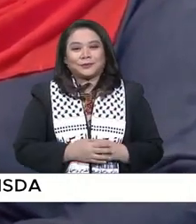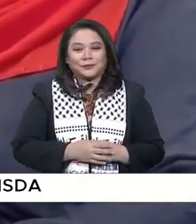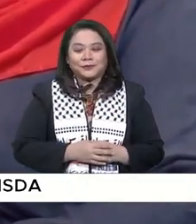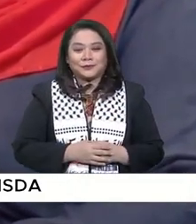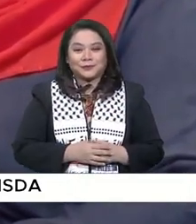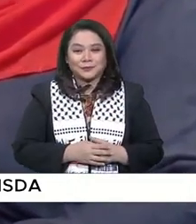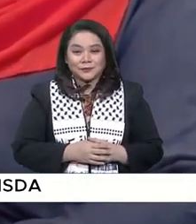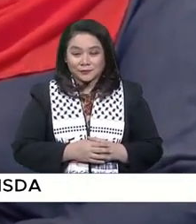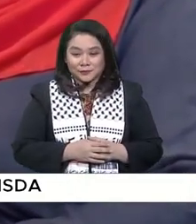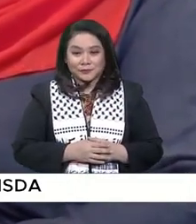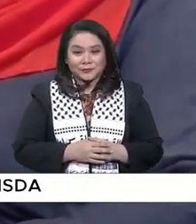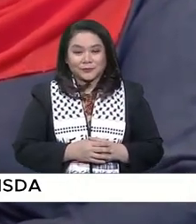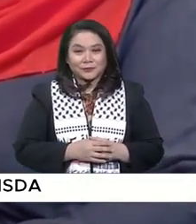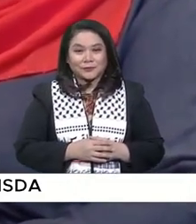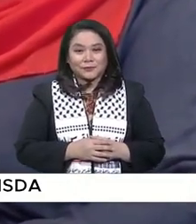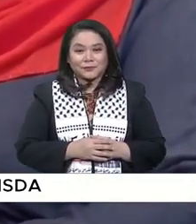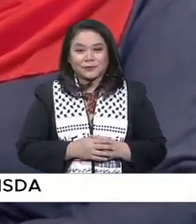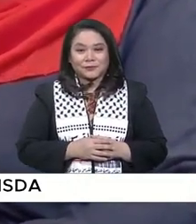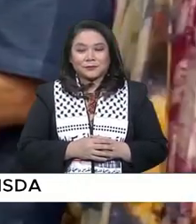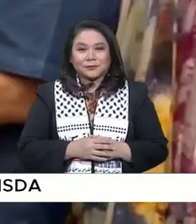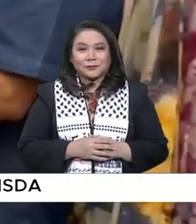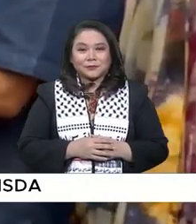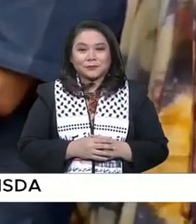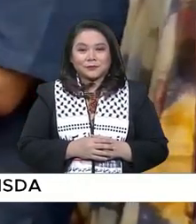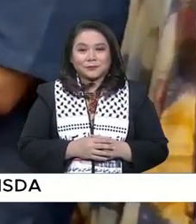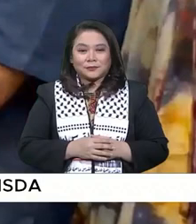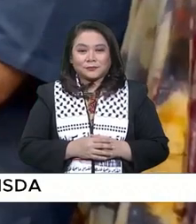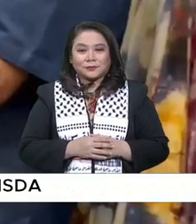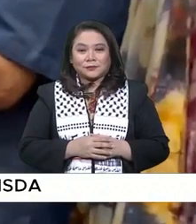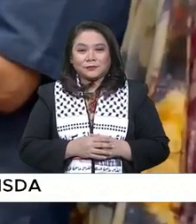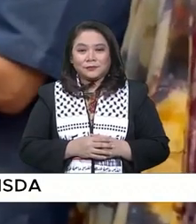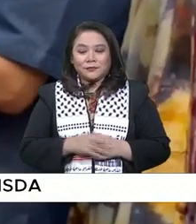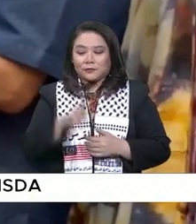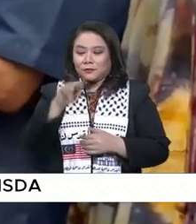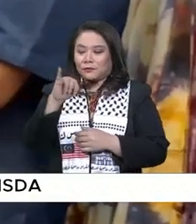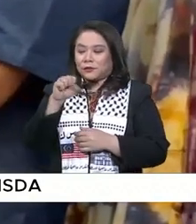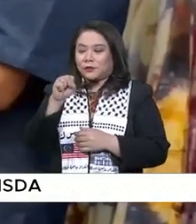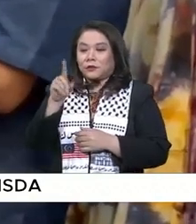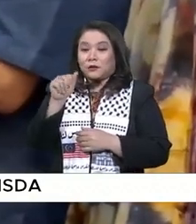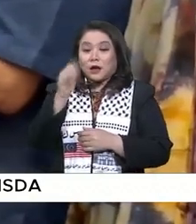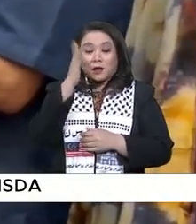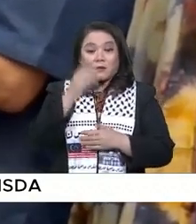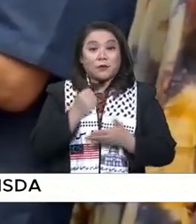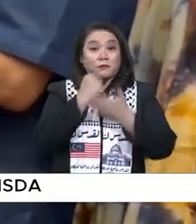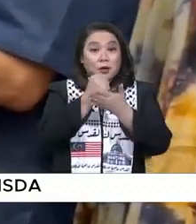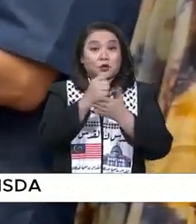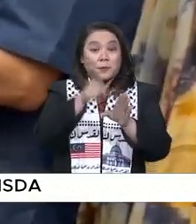istimewa Tibet for kita. Selain itu, RISDA juga akan membantu